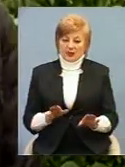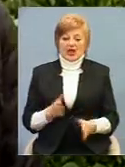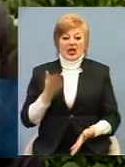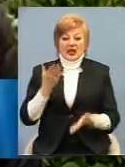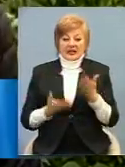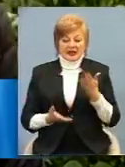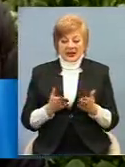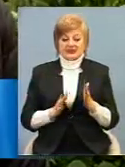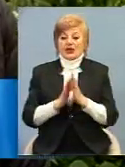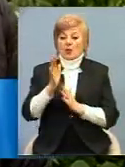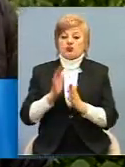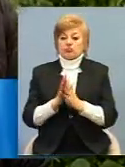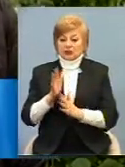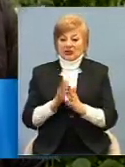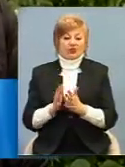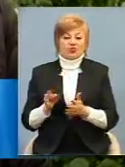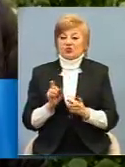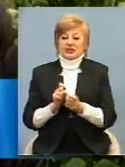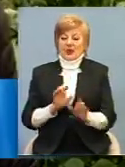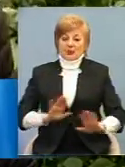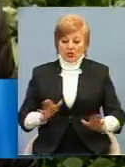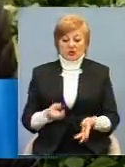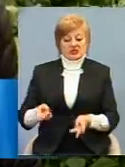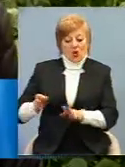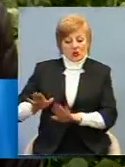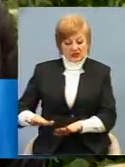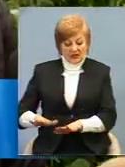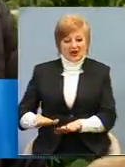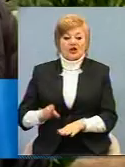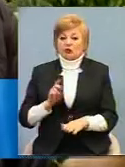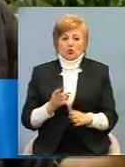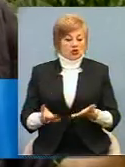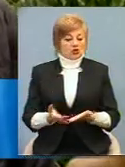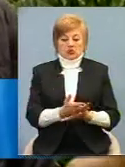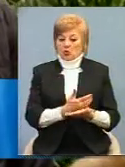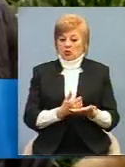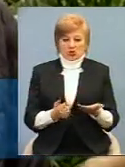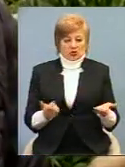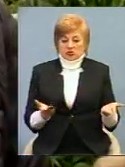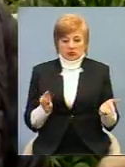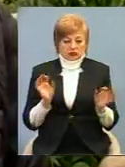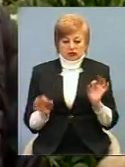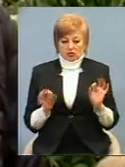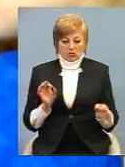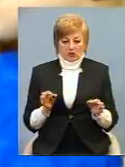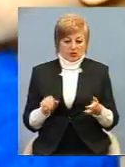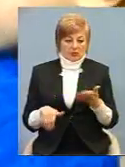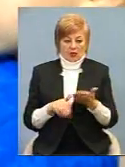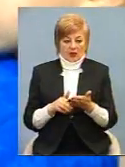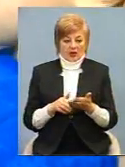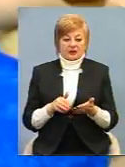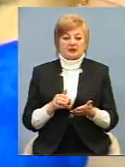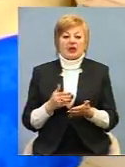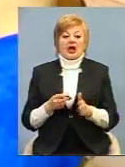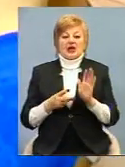ними не боротися, а в якійсь мірі залишати їх, то на урожаї це ніяк не сказується, може навіть наоборот. А